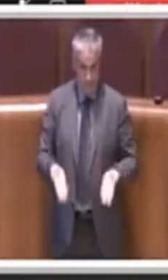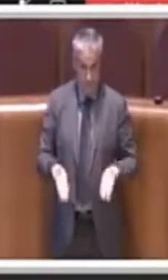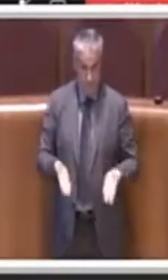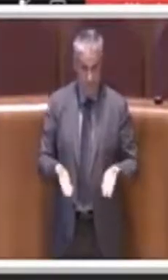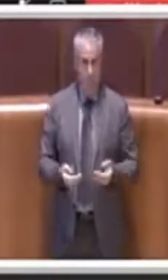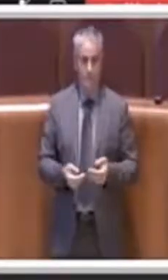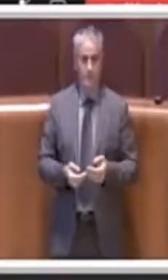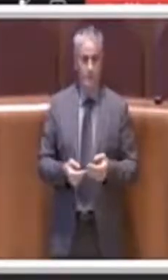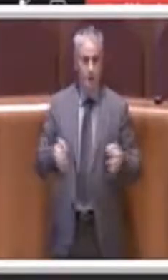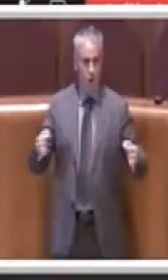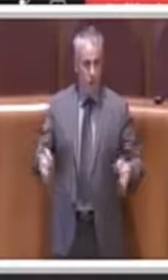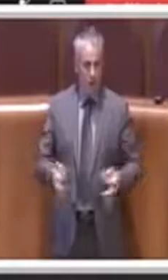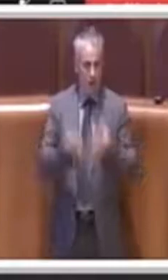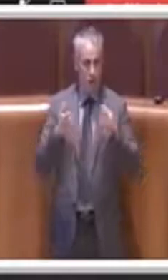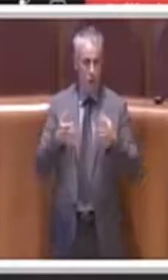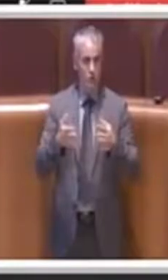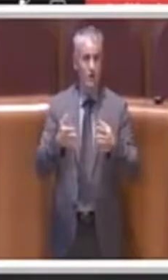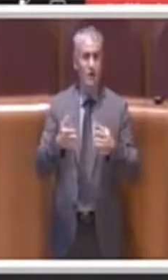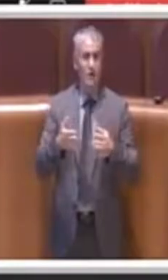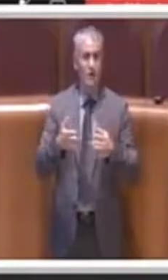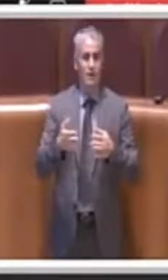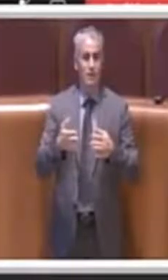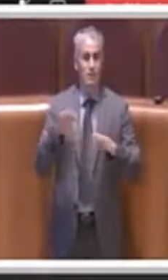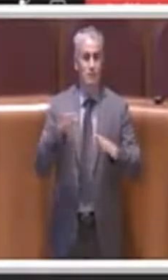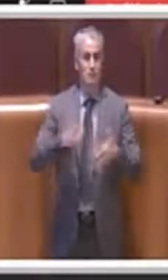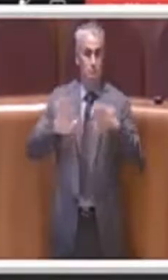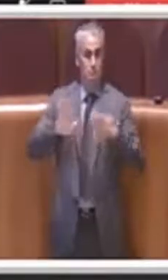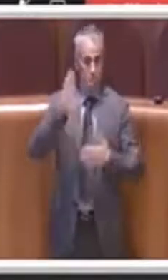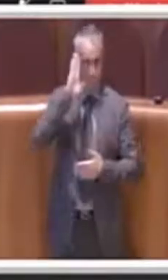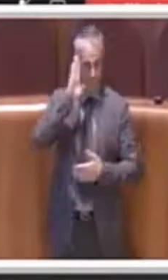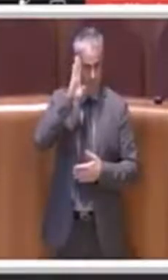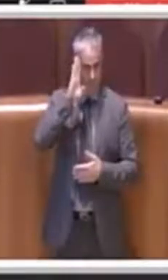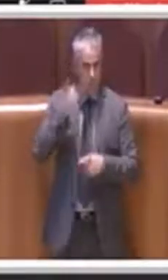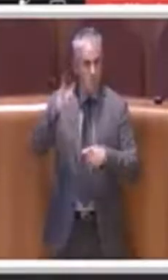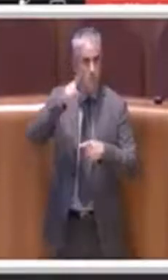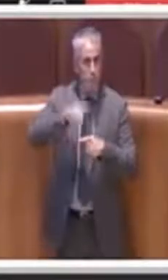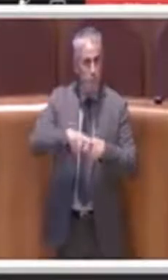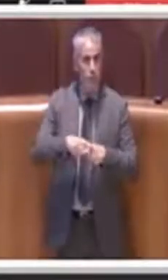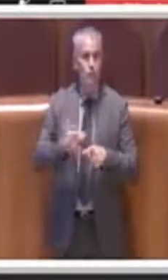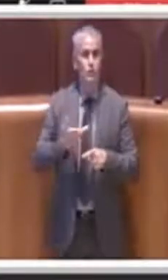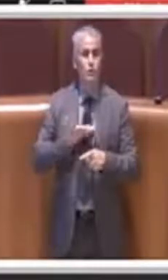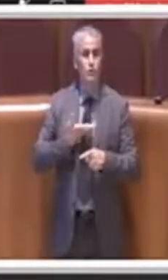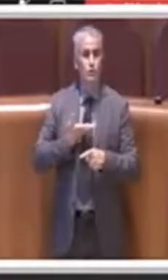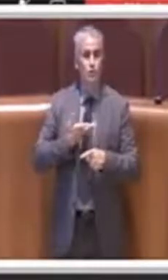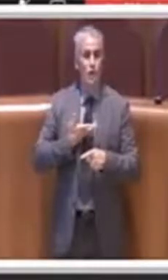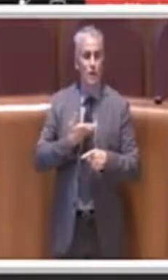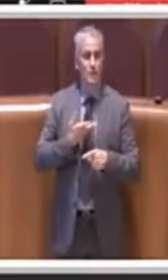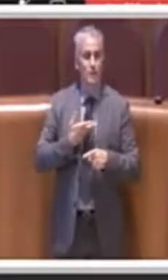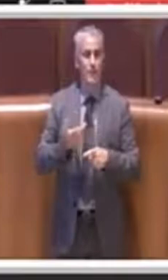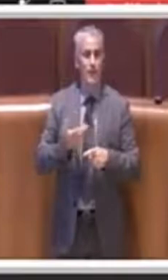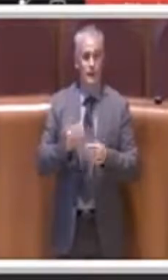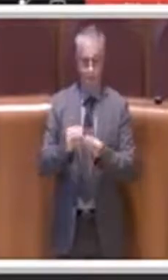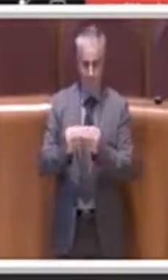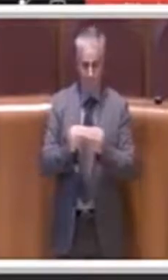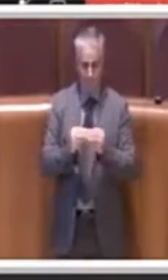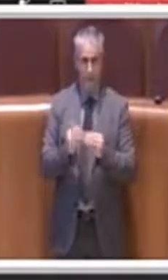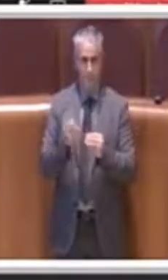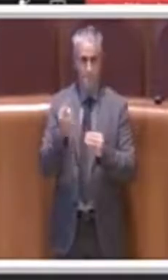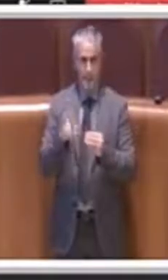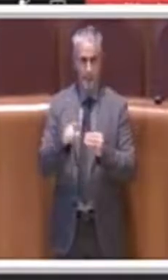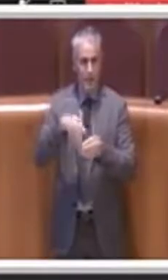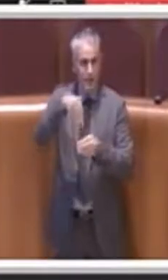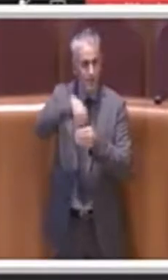su questa salvaguardia e comunque insomma sui provvedimenti contenuti